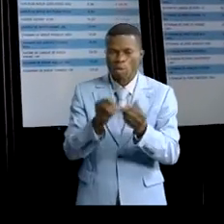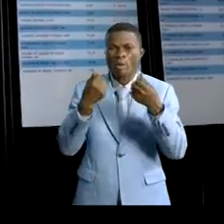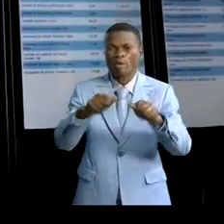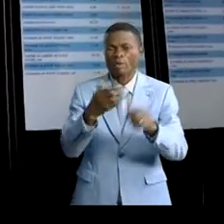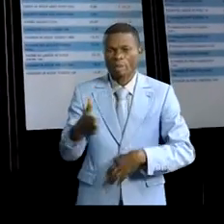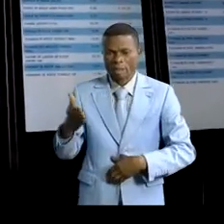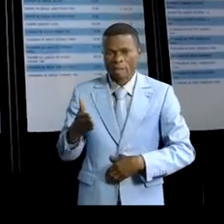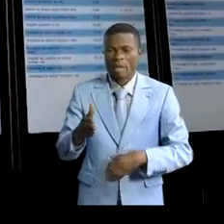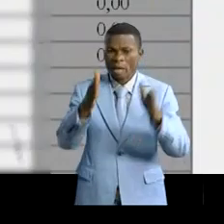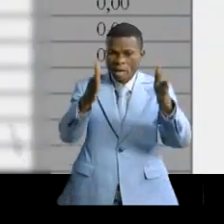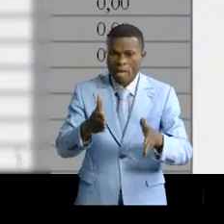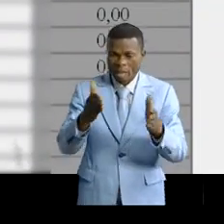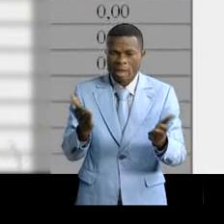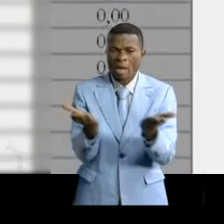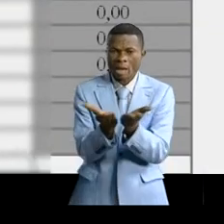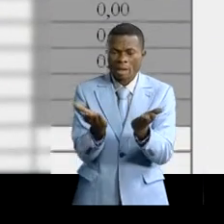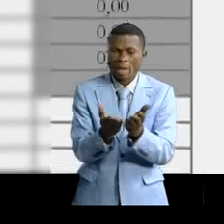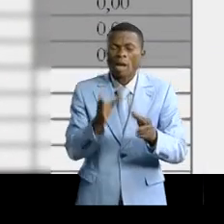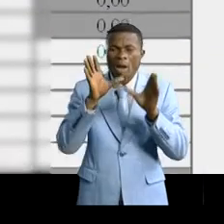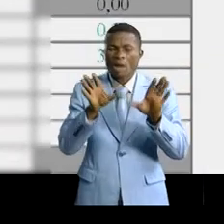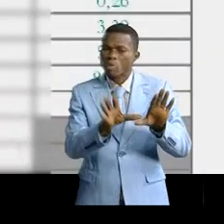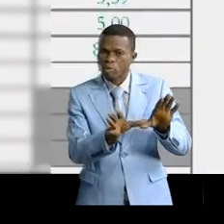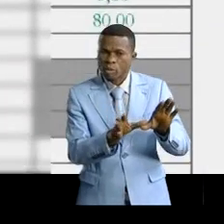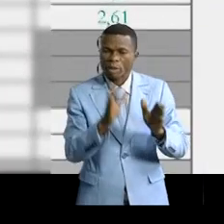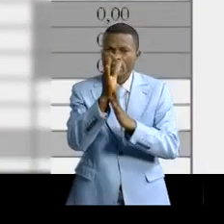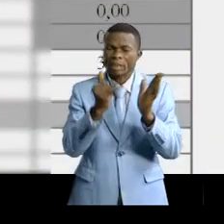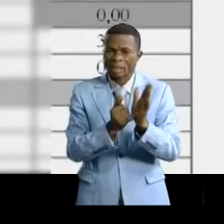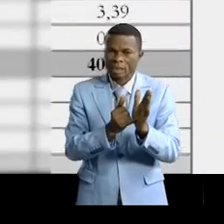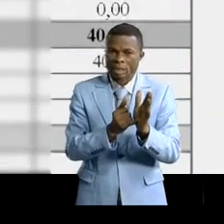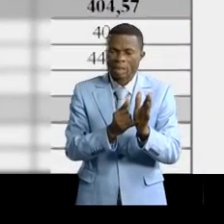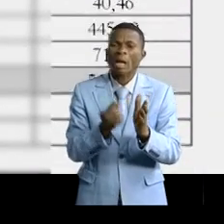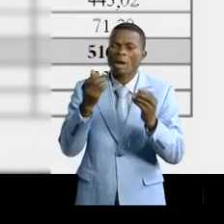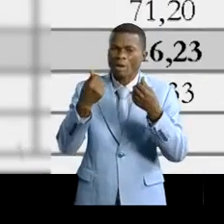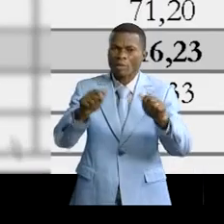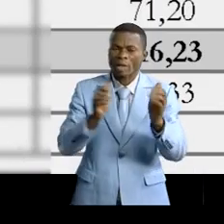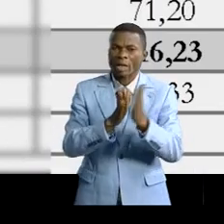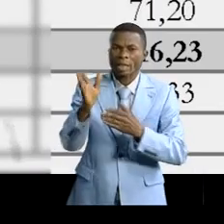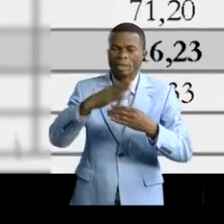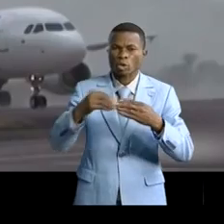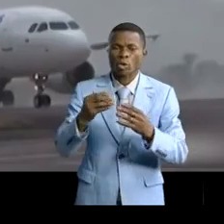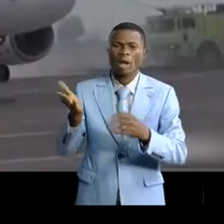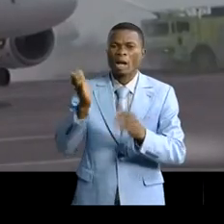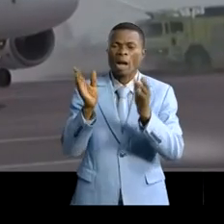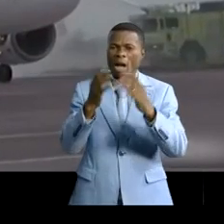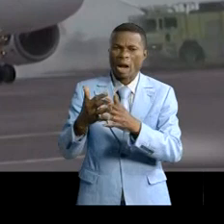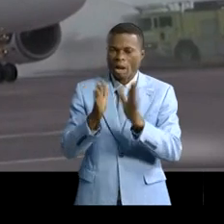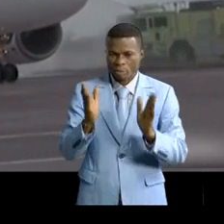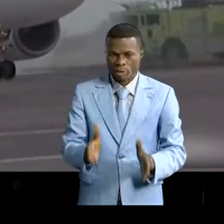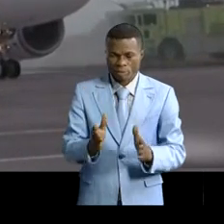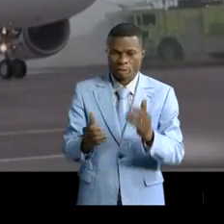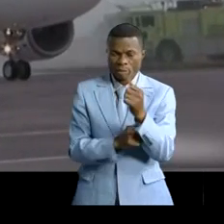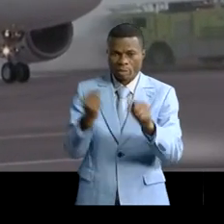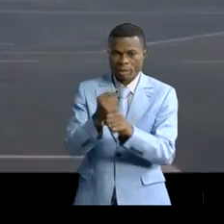le même carton d'un pio de chinchard, 16+ de 30 kg, revient à 15 $ américains. Les exploitants du